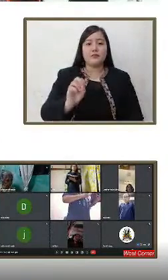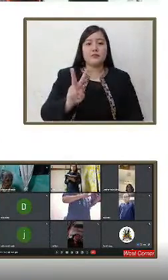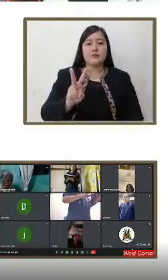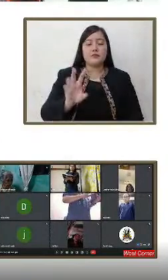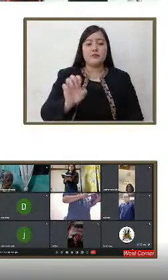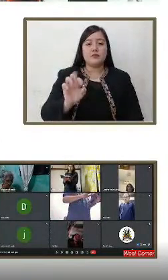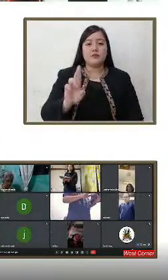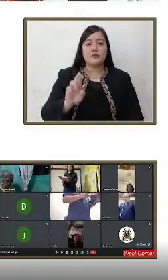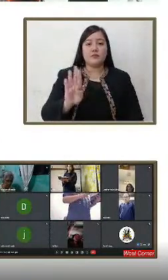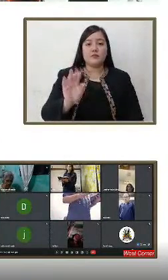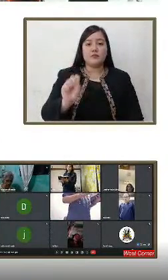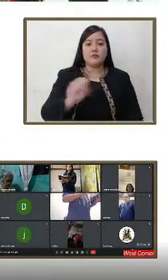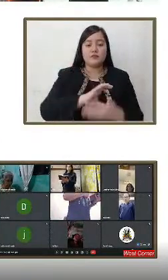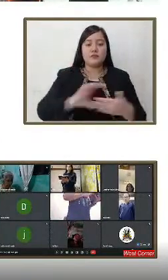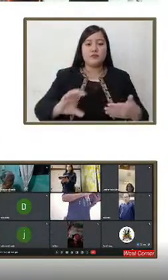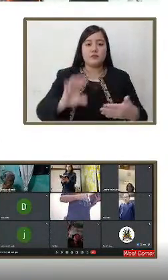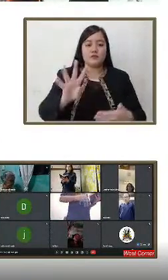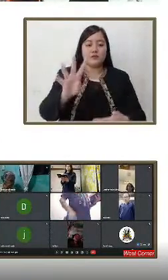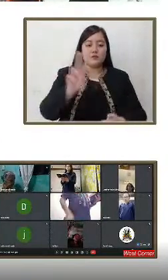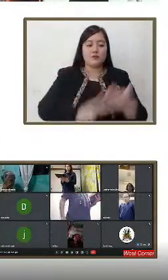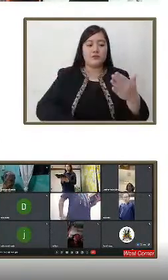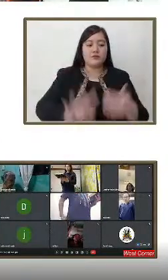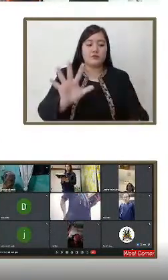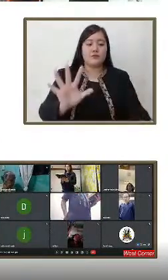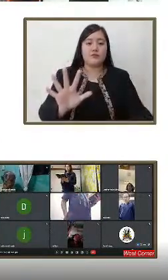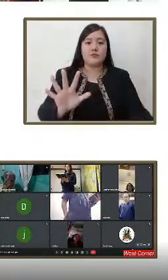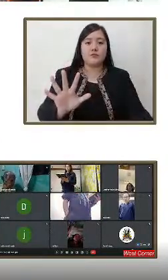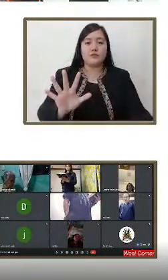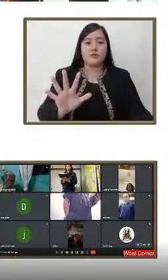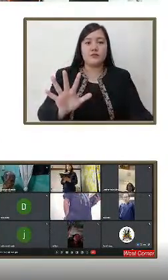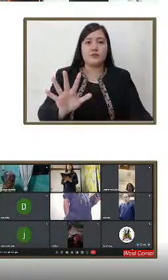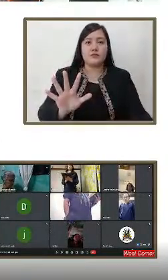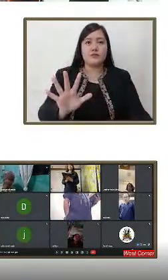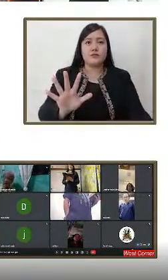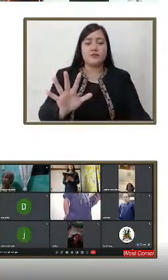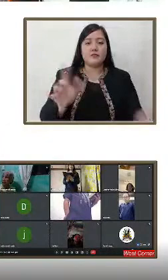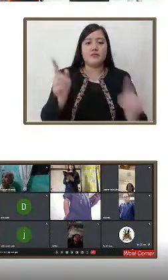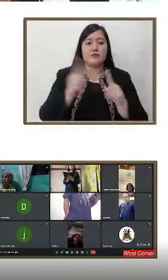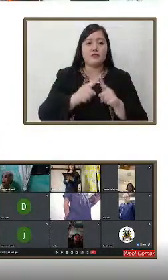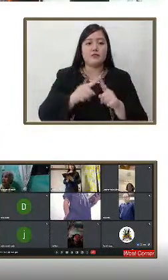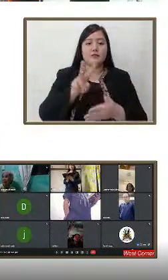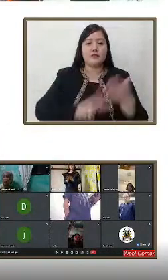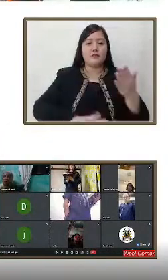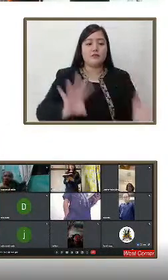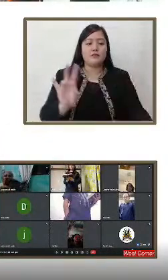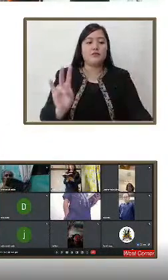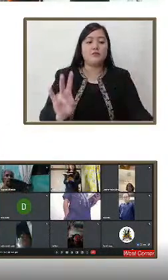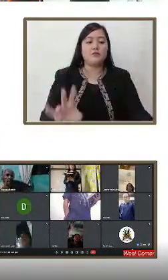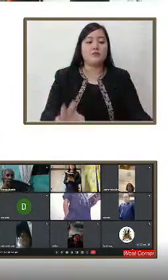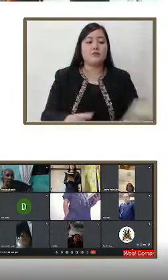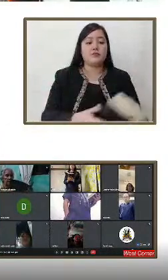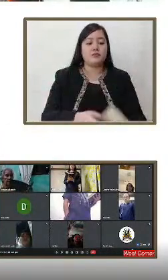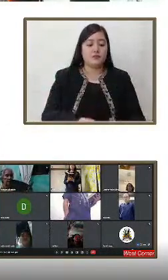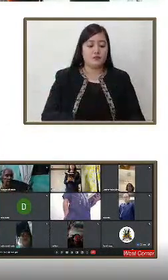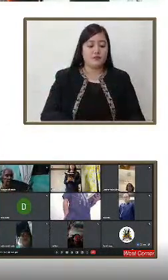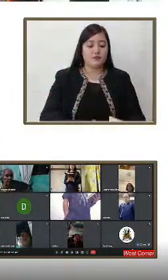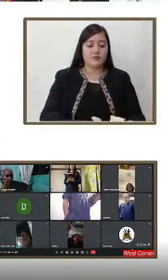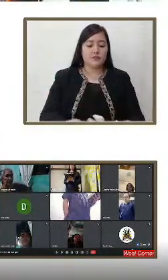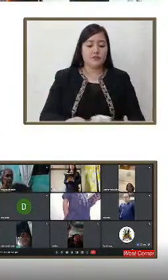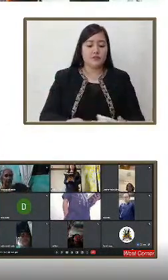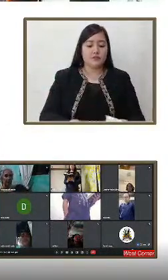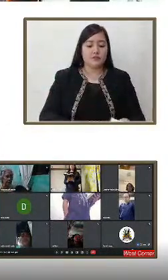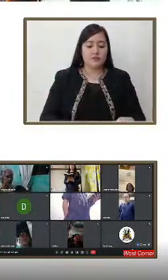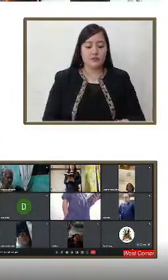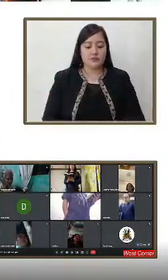Proverbs 4, verse 5. Umpisa natin sa verse 5 down to verse 7. Say hello. Amen. If you are there,